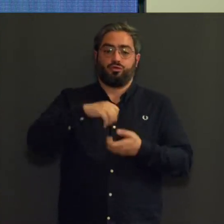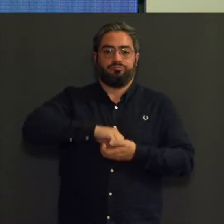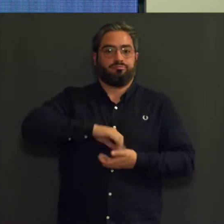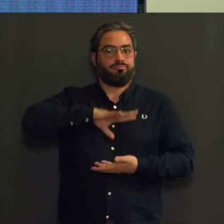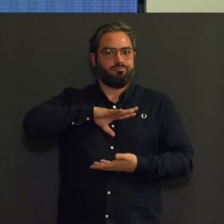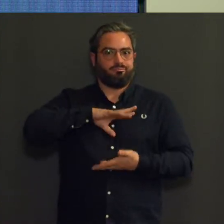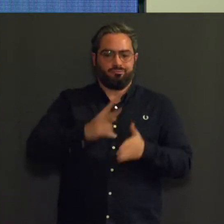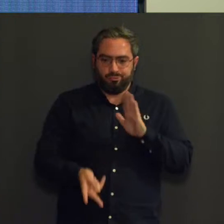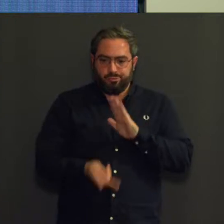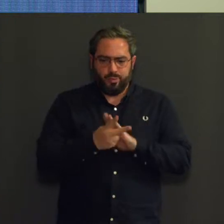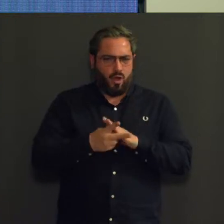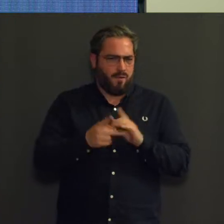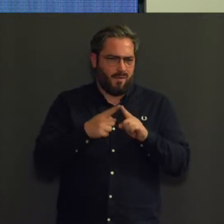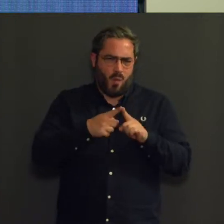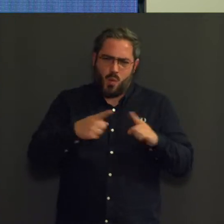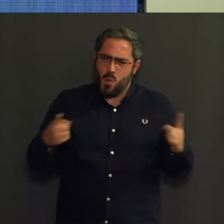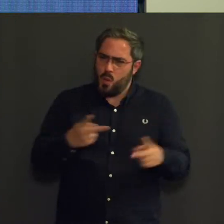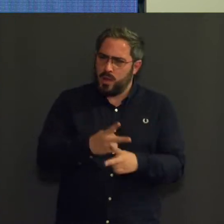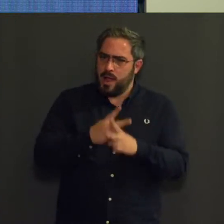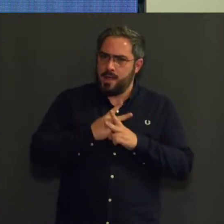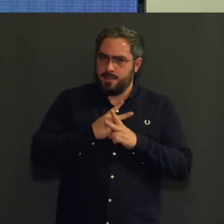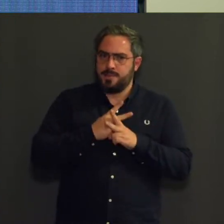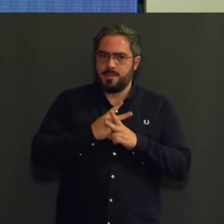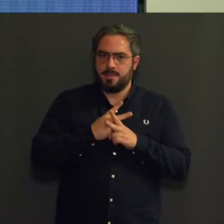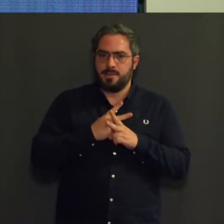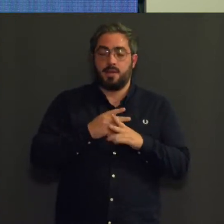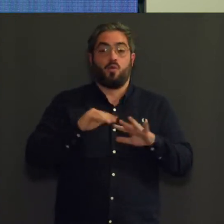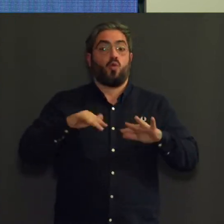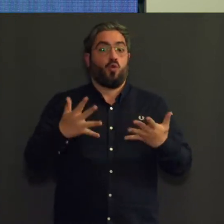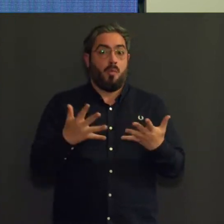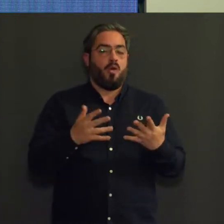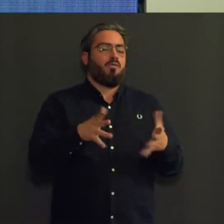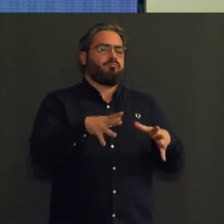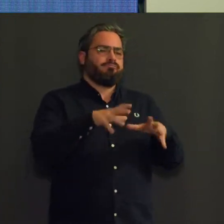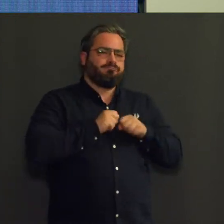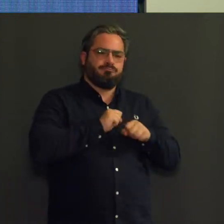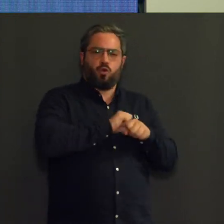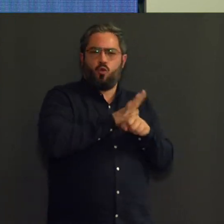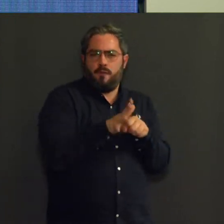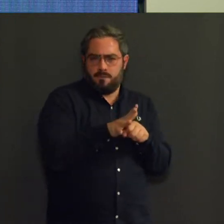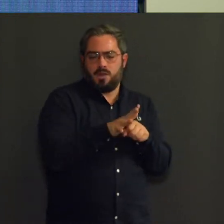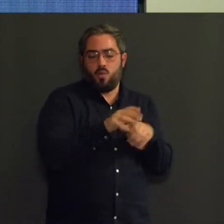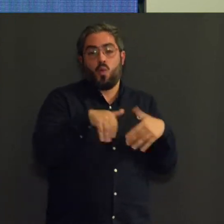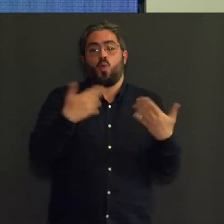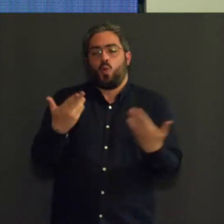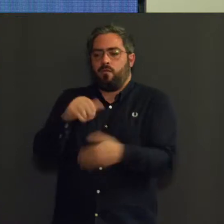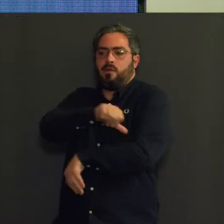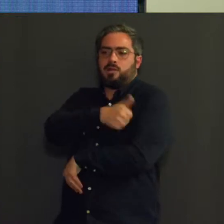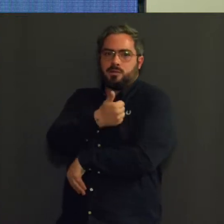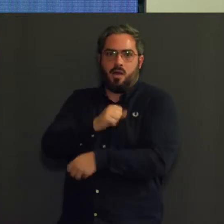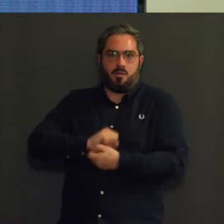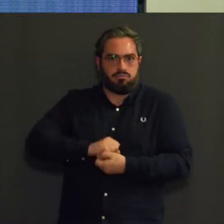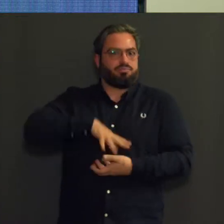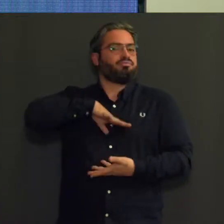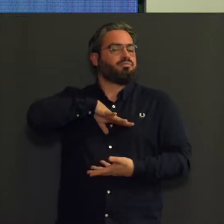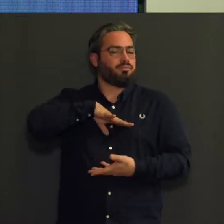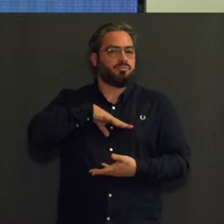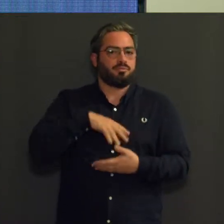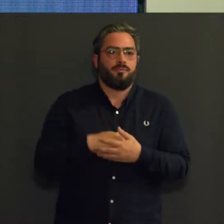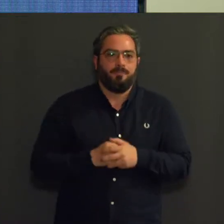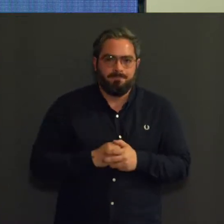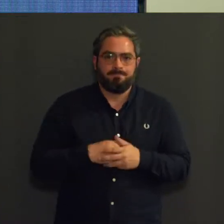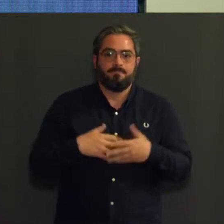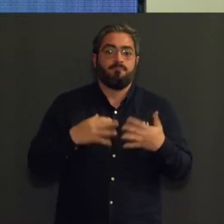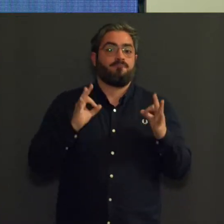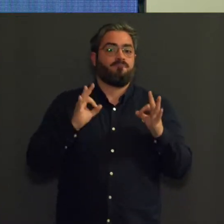d'autres liquides corporels aussi, soit après une contamination naturelle, soit après la vaccination. Et dans ce contexte,